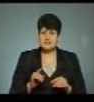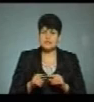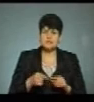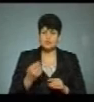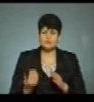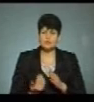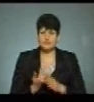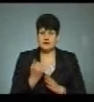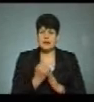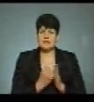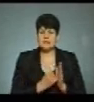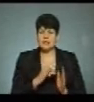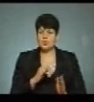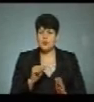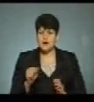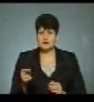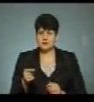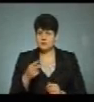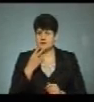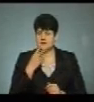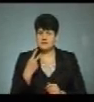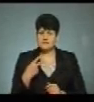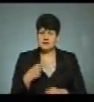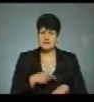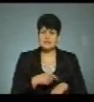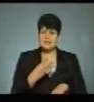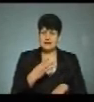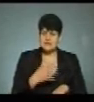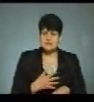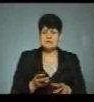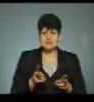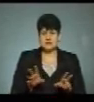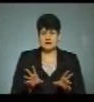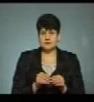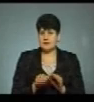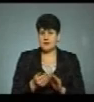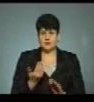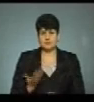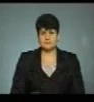новин на телеканалі ЮА Тернопіль. Дивіться о 20:30. Залишайтеся з нами, щоб не пропустити.